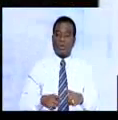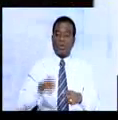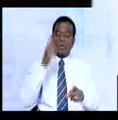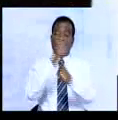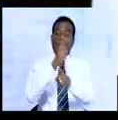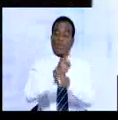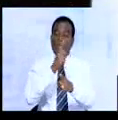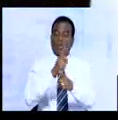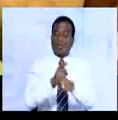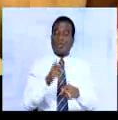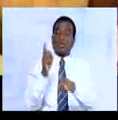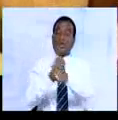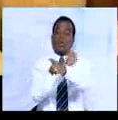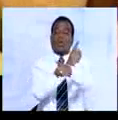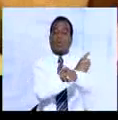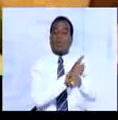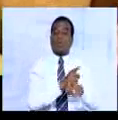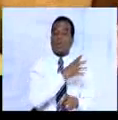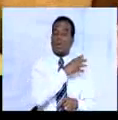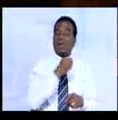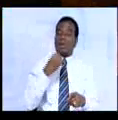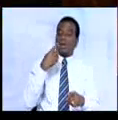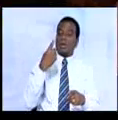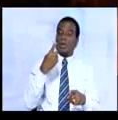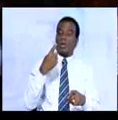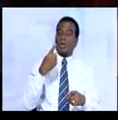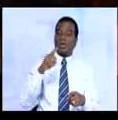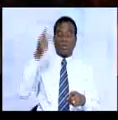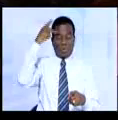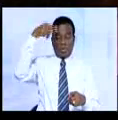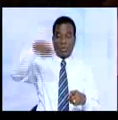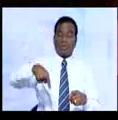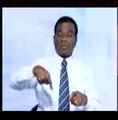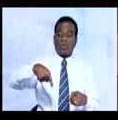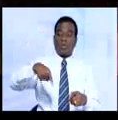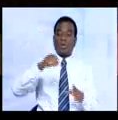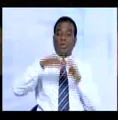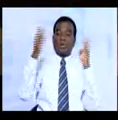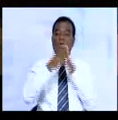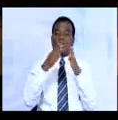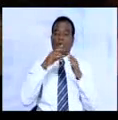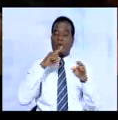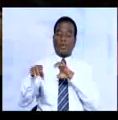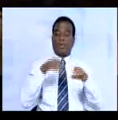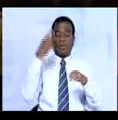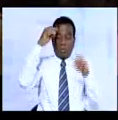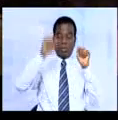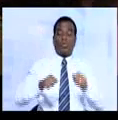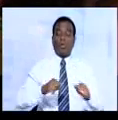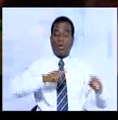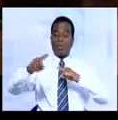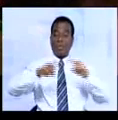maintenir cette flamme de développement, d'où ce forum. Je pense que ce forum est fait pour pouvoir échanger,